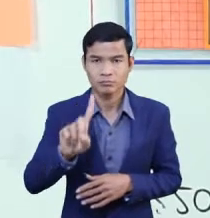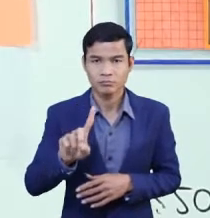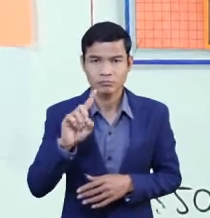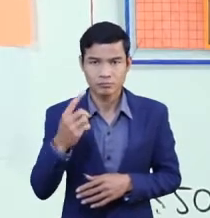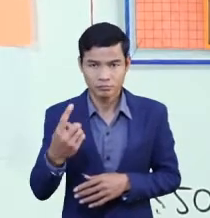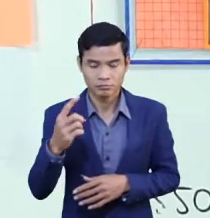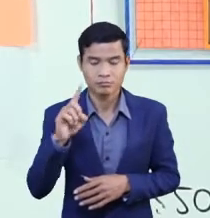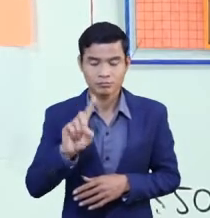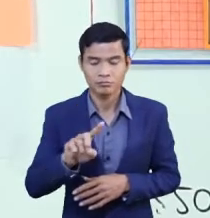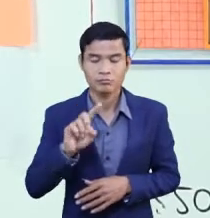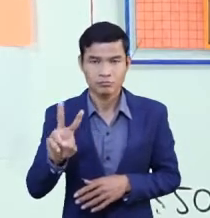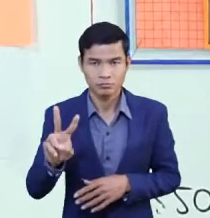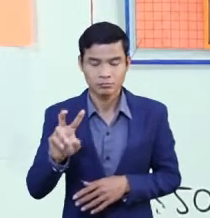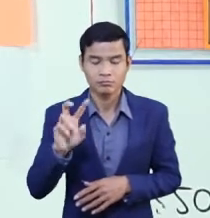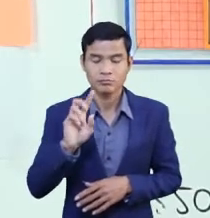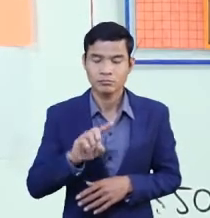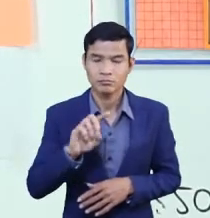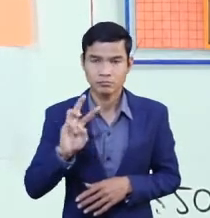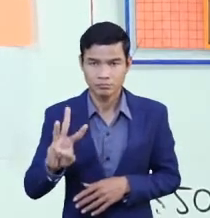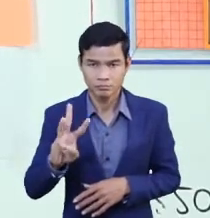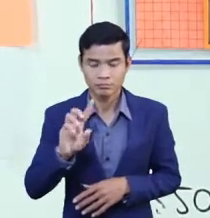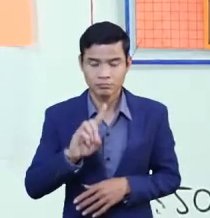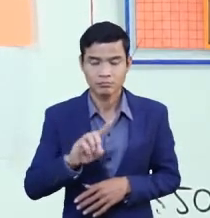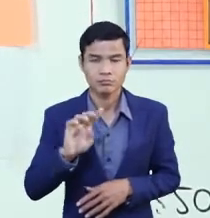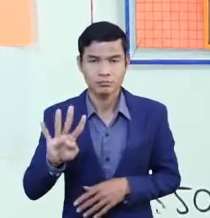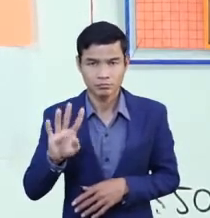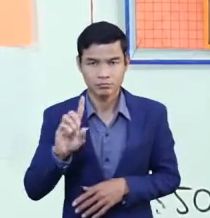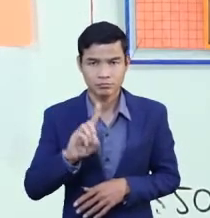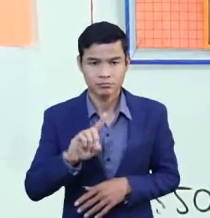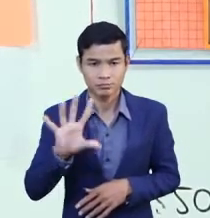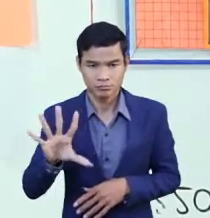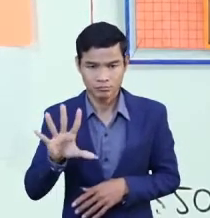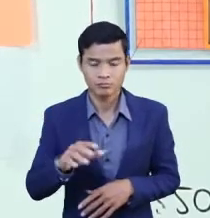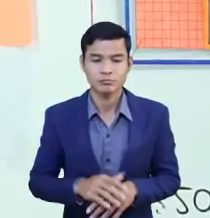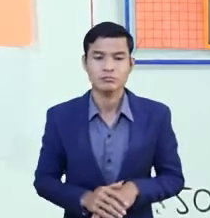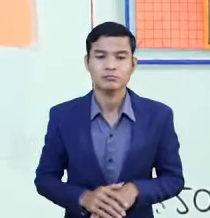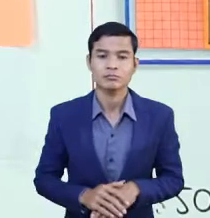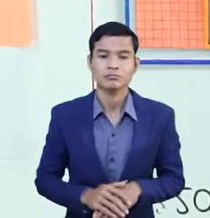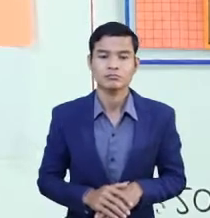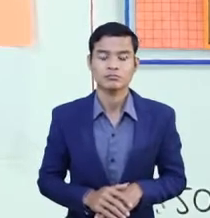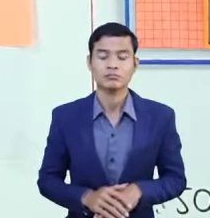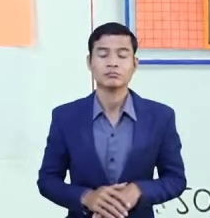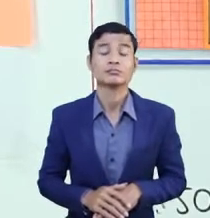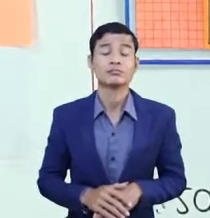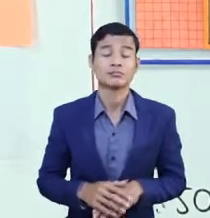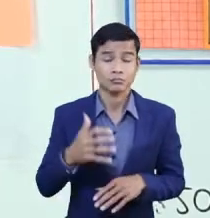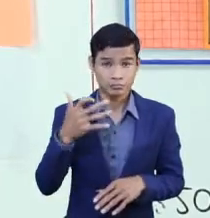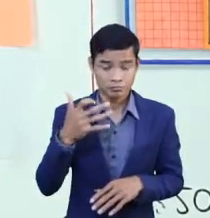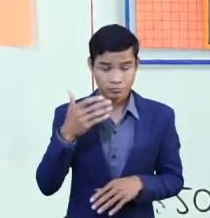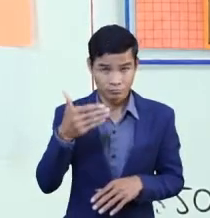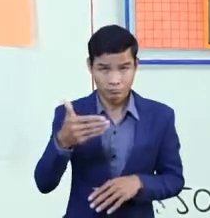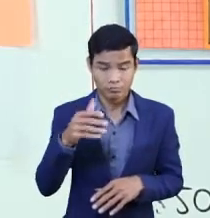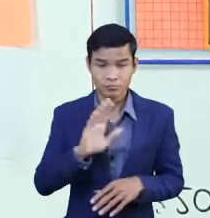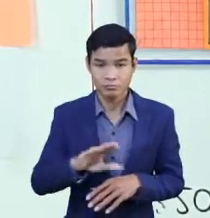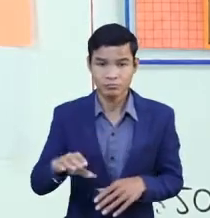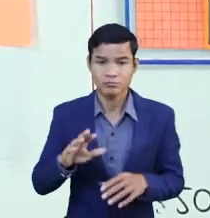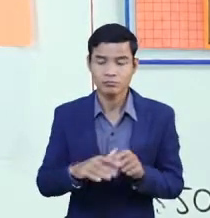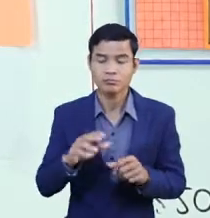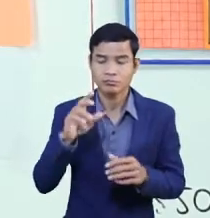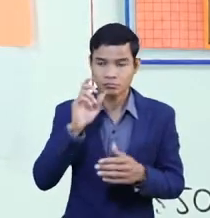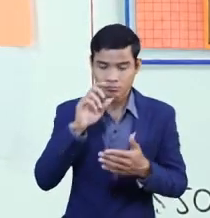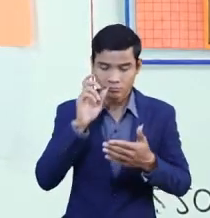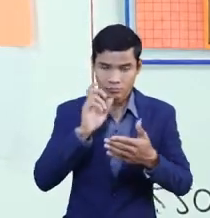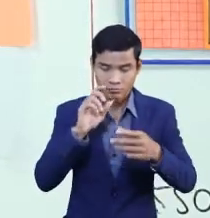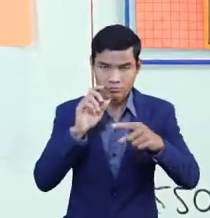10 11 12 13 14 15ចាគឺ5 9ណាកូនណាអញ្ចឹងយើងសរសេរ